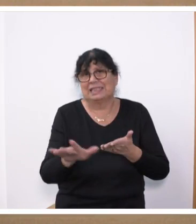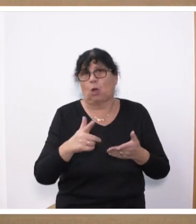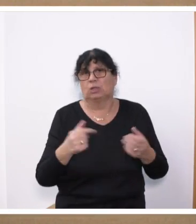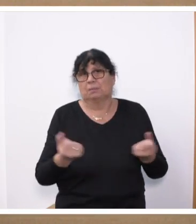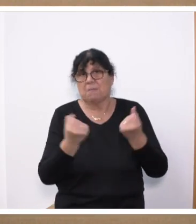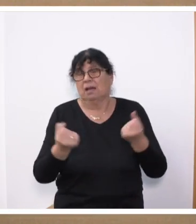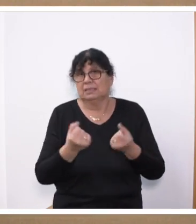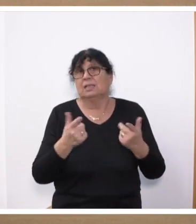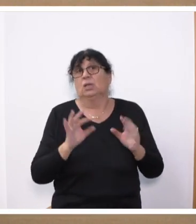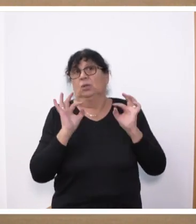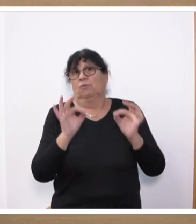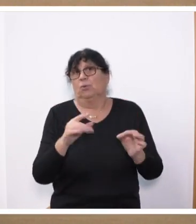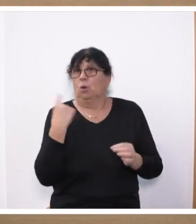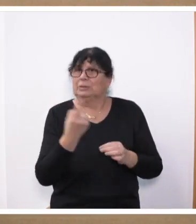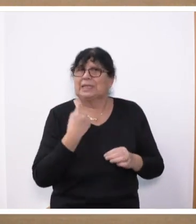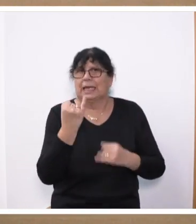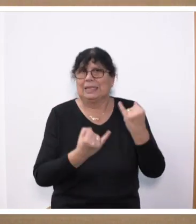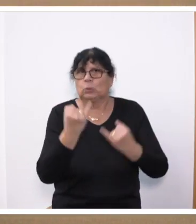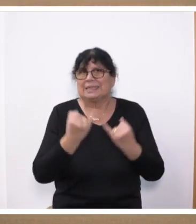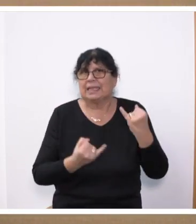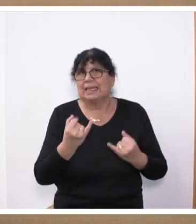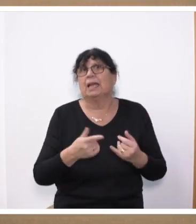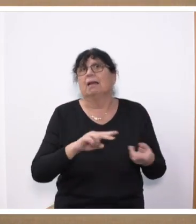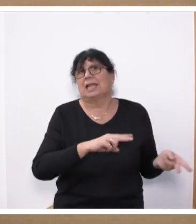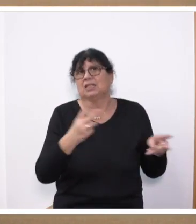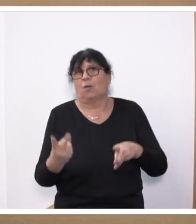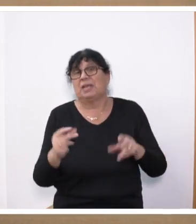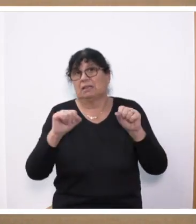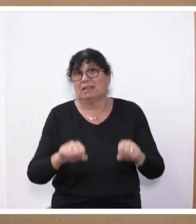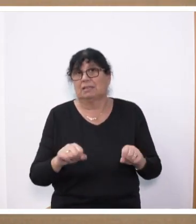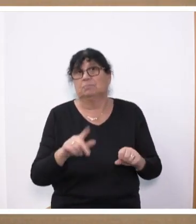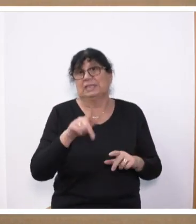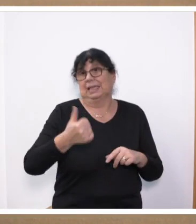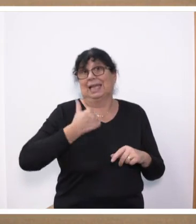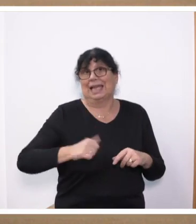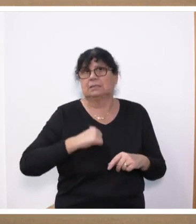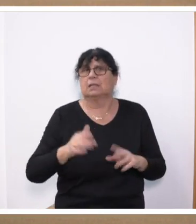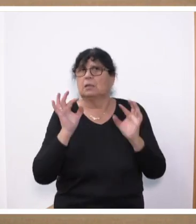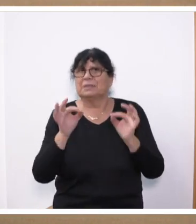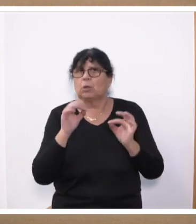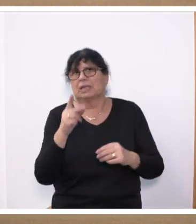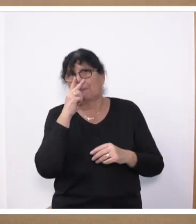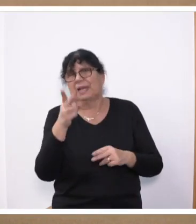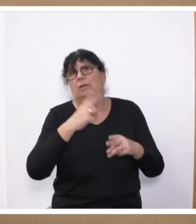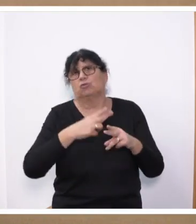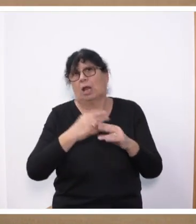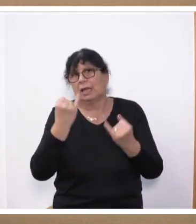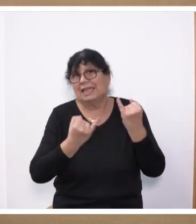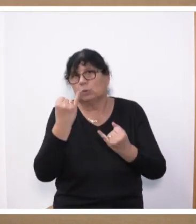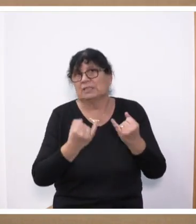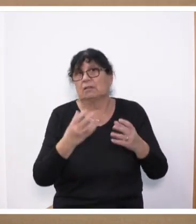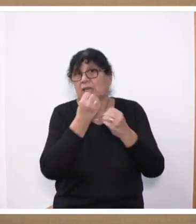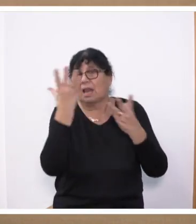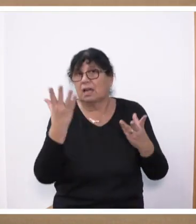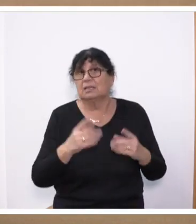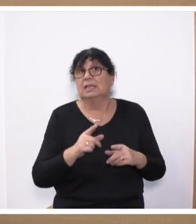kriegen, damit sich noch unsere Industrie rechtzeitig transformieren kann. Und seit gestern ist insbesondere mit Blick auf die Stahlindustrie klar, das